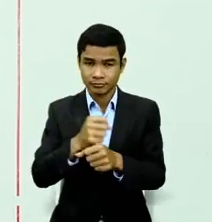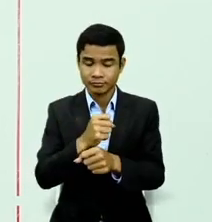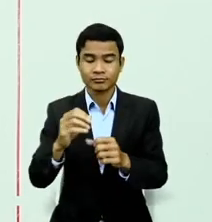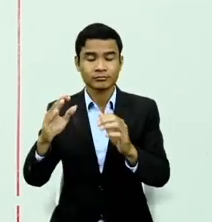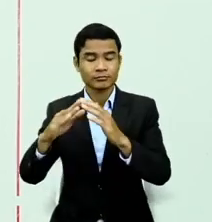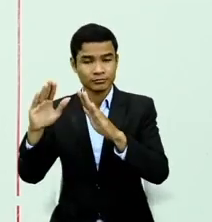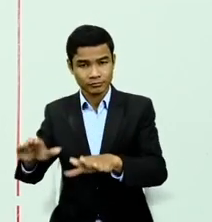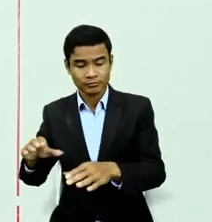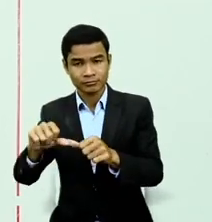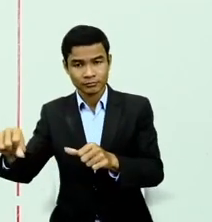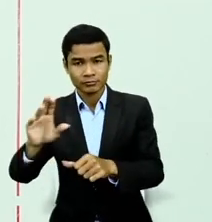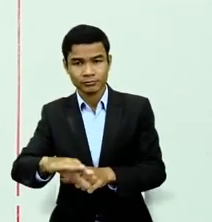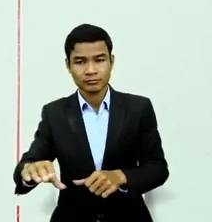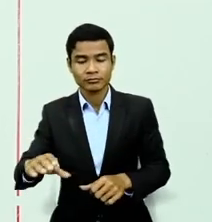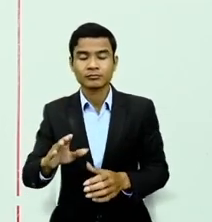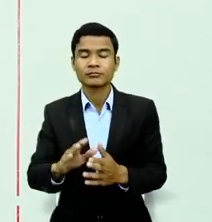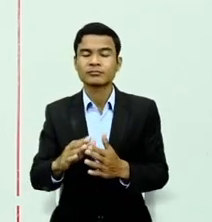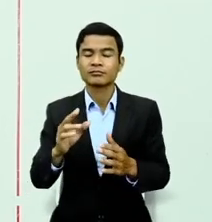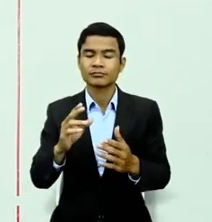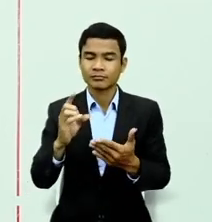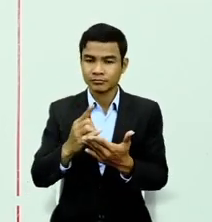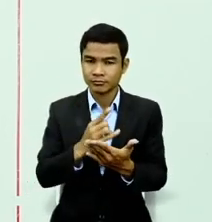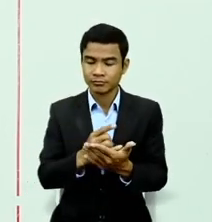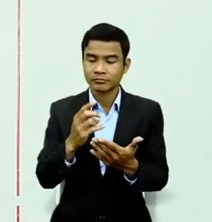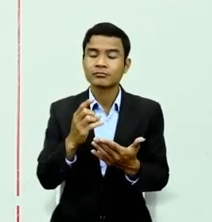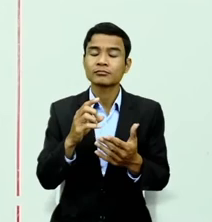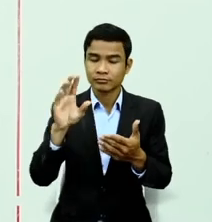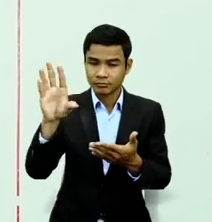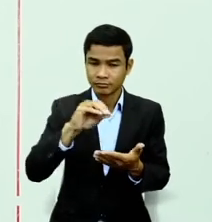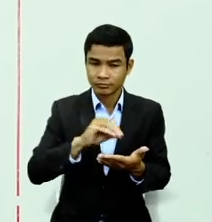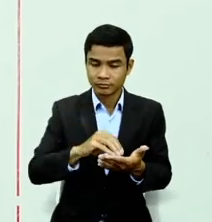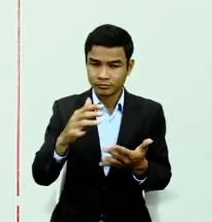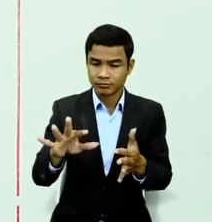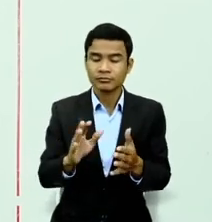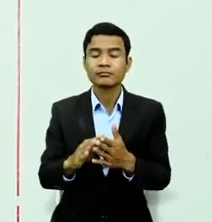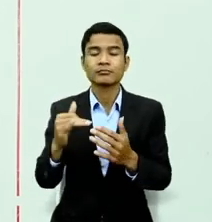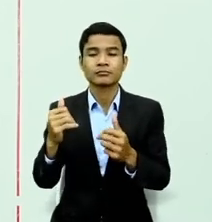côn tu ron cọt mè riền hai dương nâng chầm lòng cái cặp té môi tiệt nè con